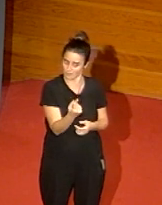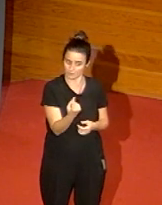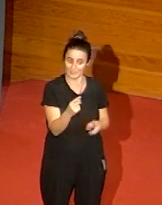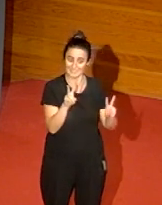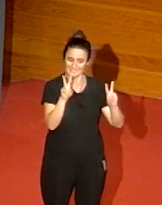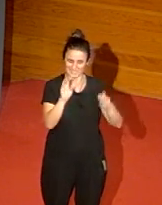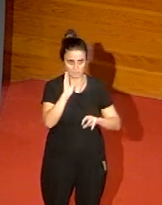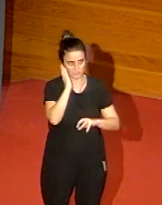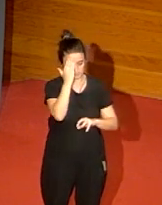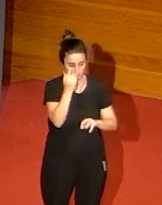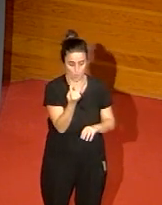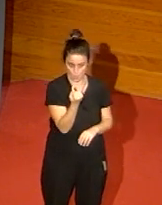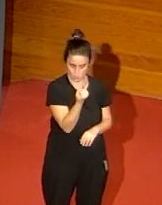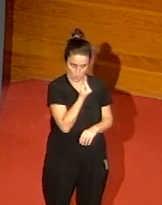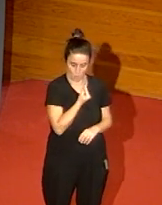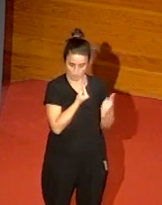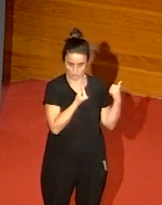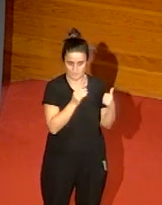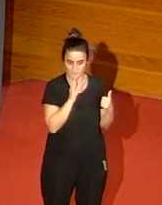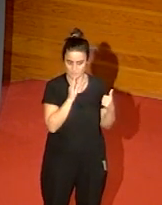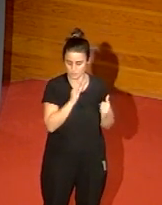edo handiena segurazki, hau da,